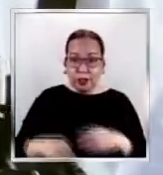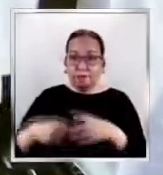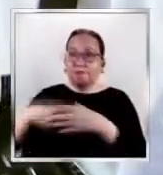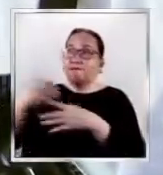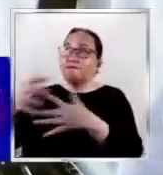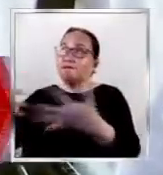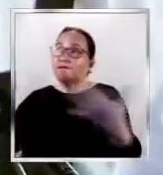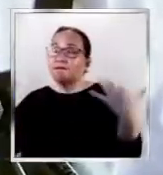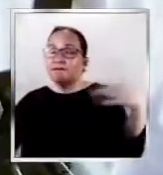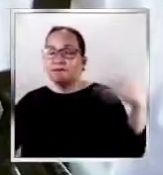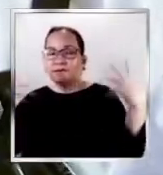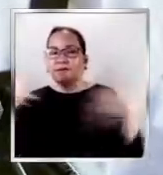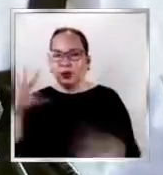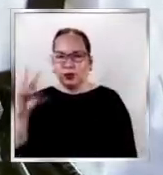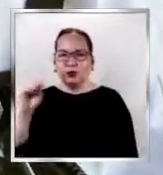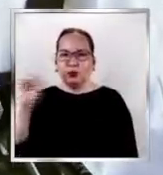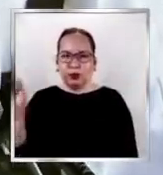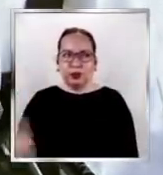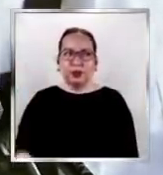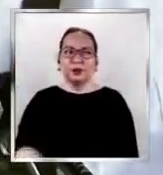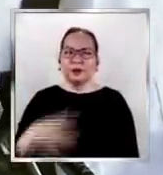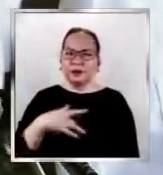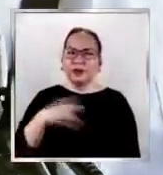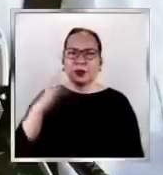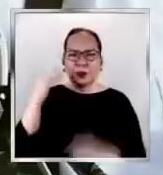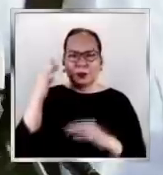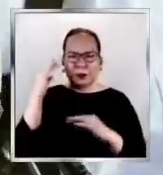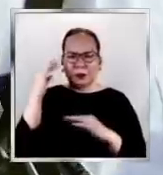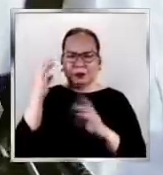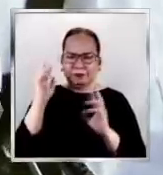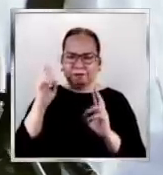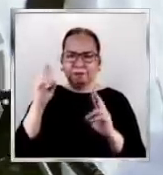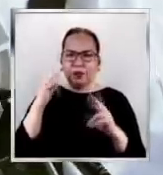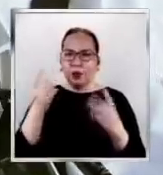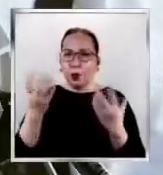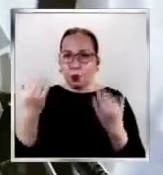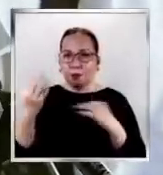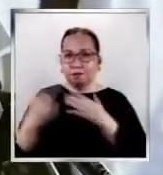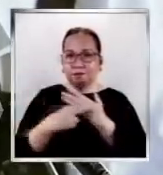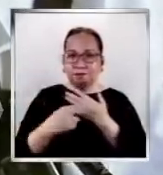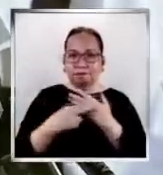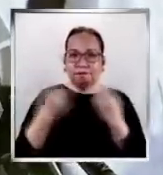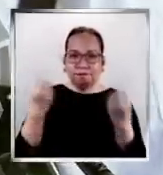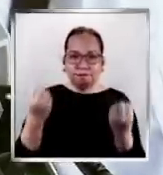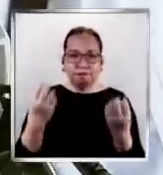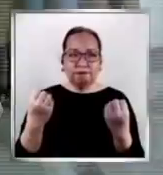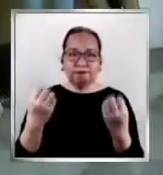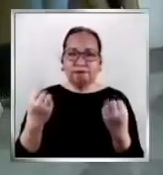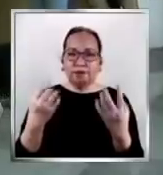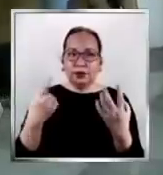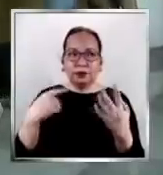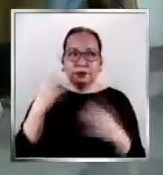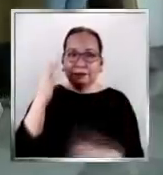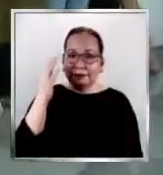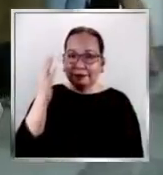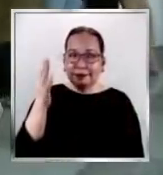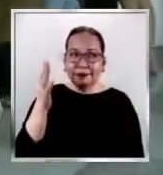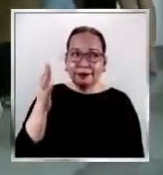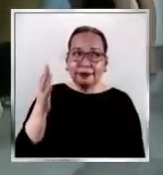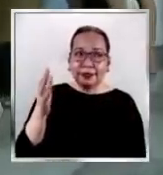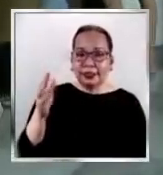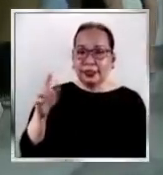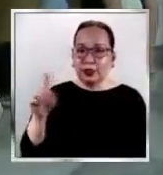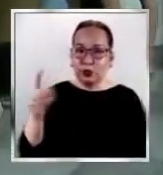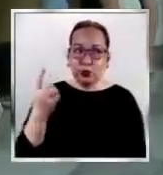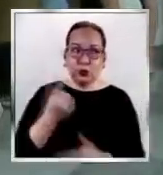So, I'm expecting a lot of reservations already for the coming weeks. Pati ang ilang